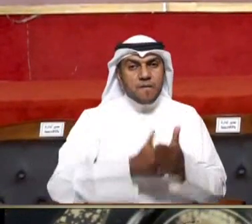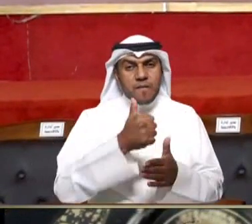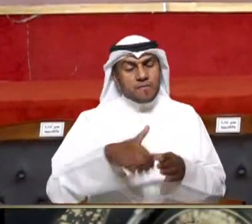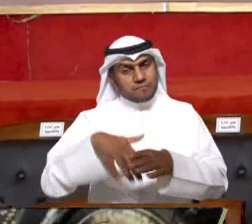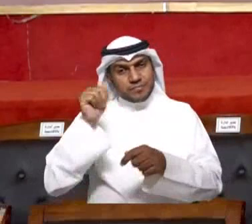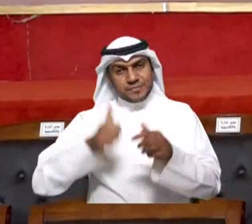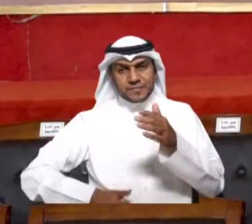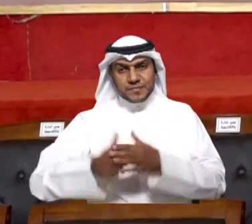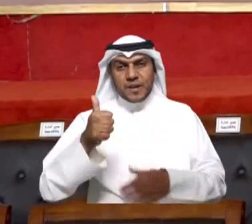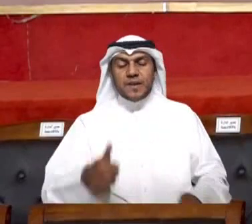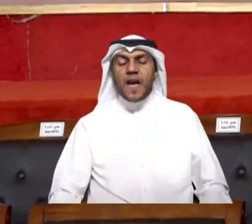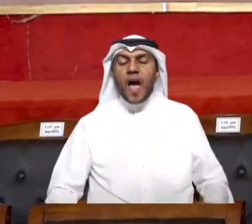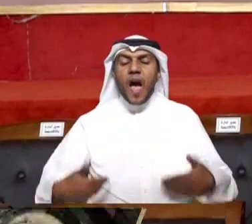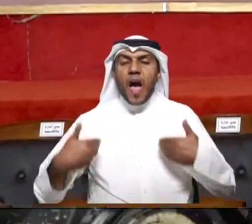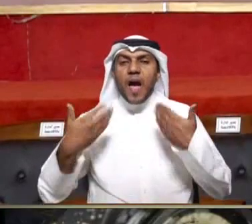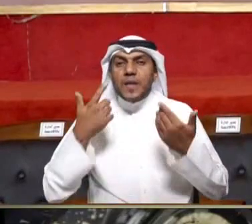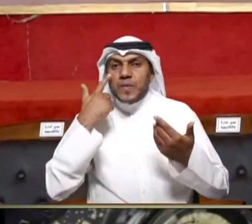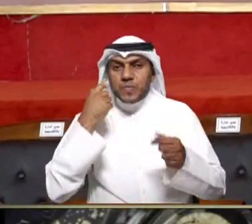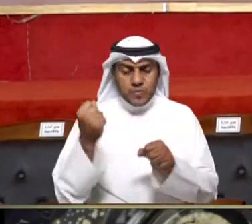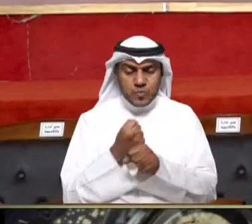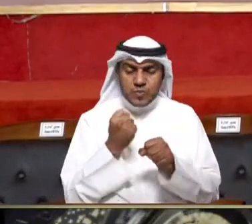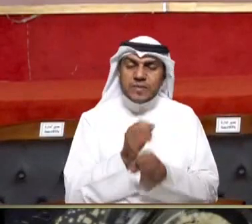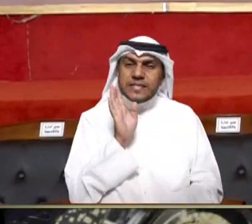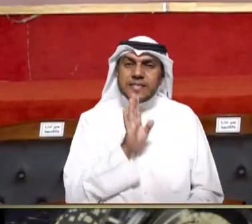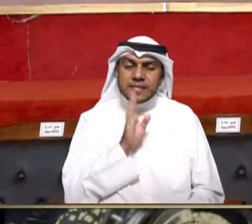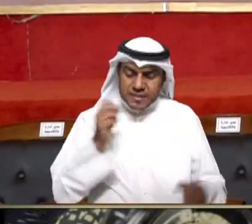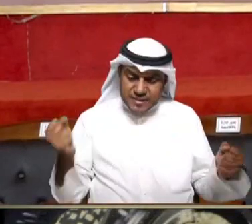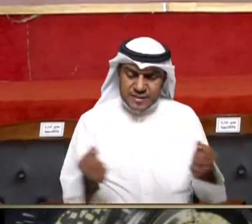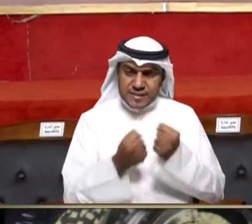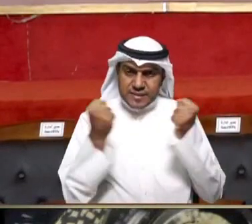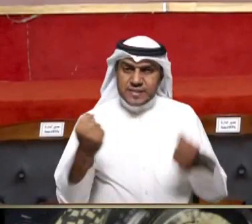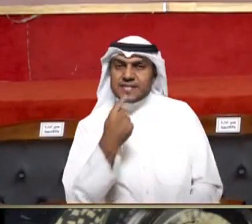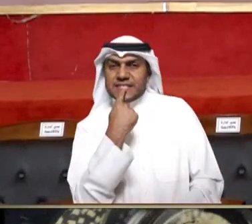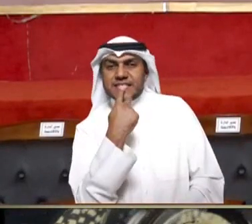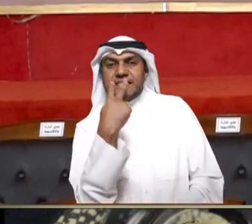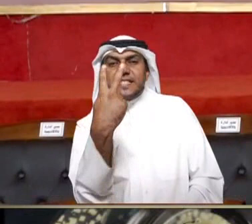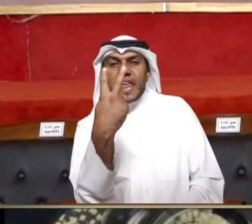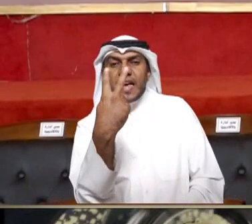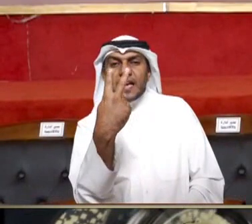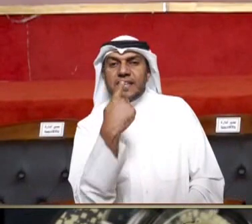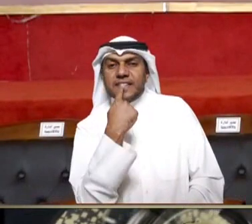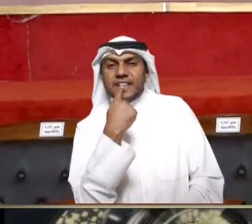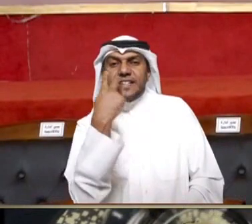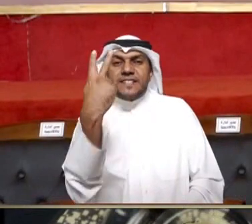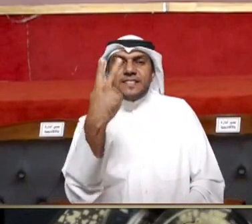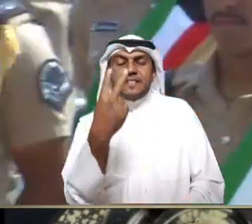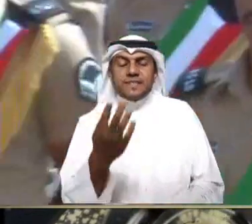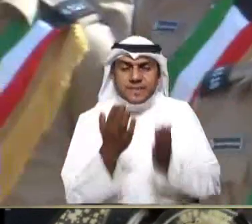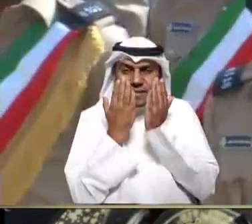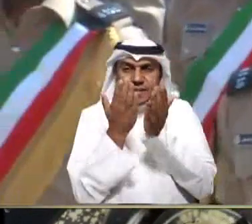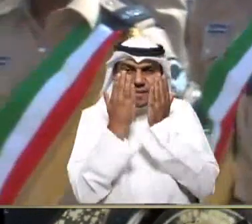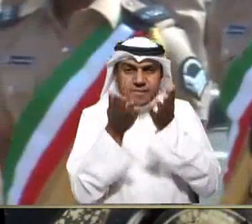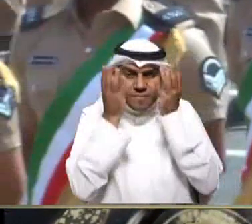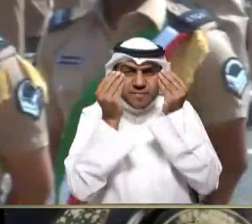على رتبة رغيف أول، اللي أمضوا مدة عامين دراسيين دراسة في الأكاديمية.